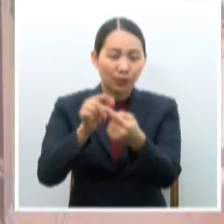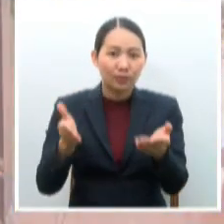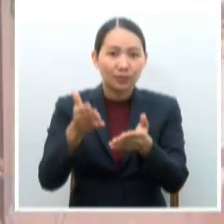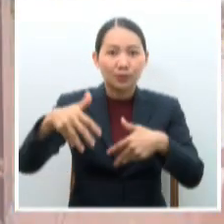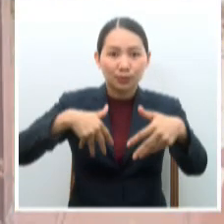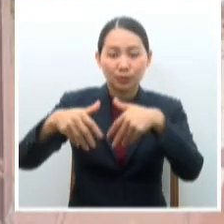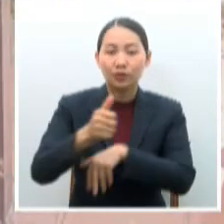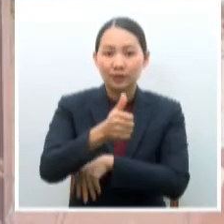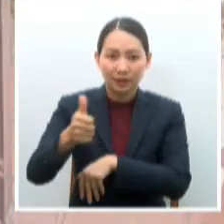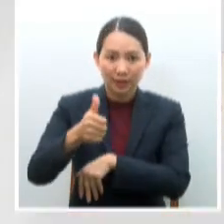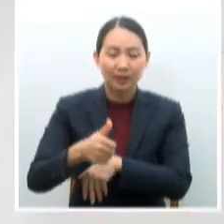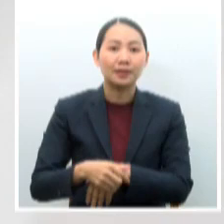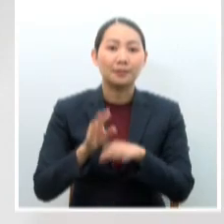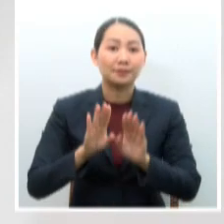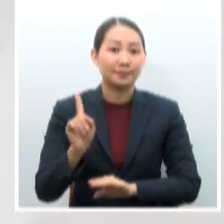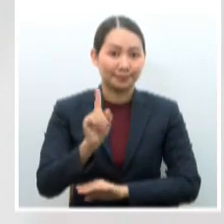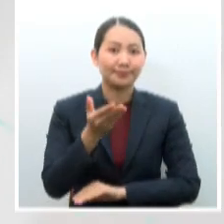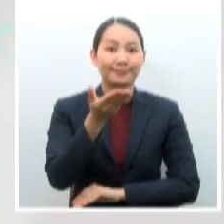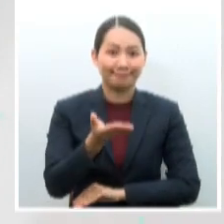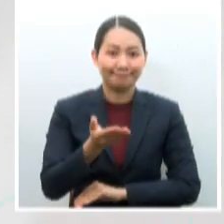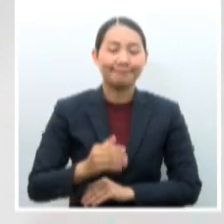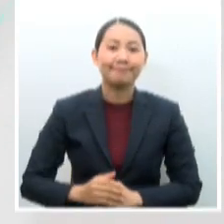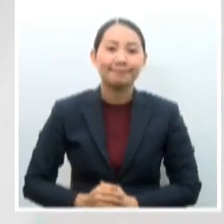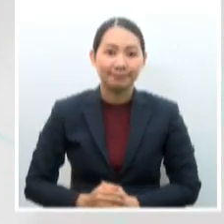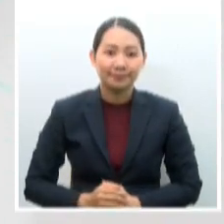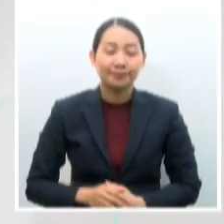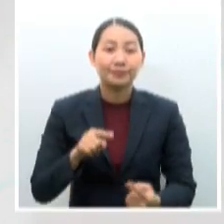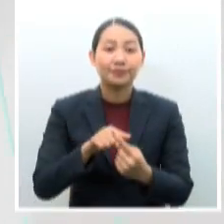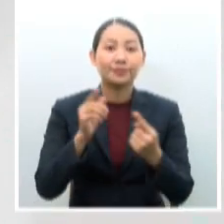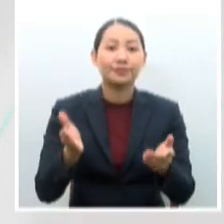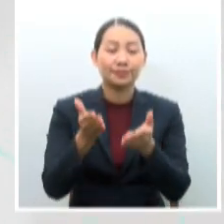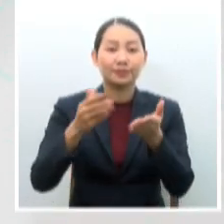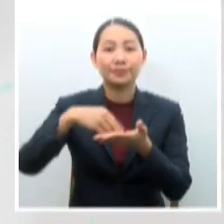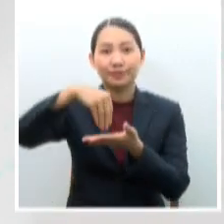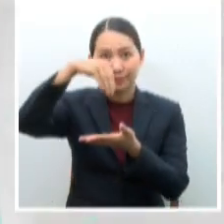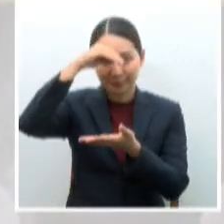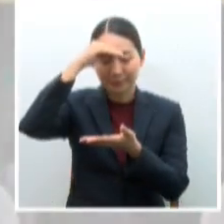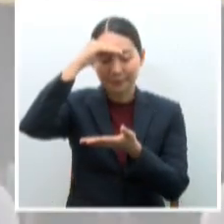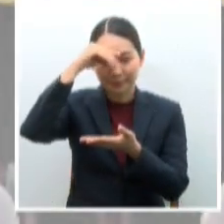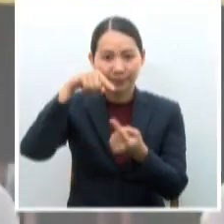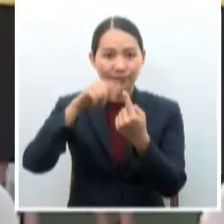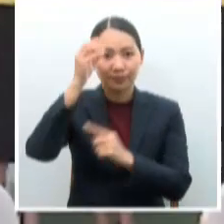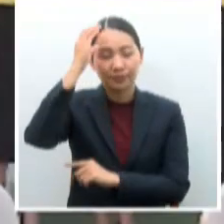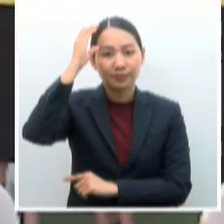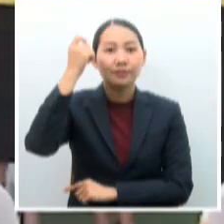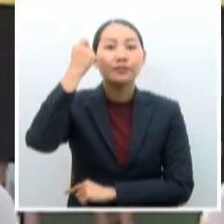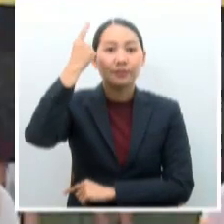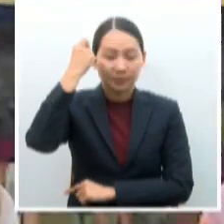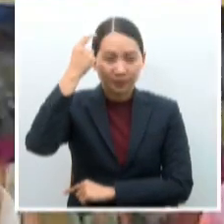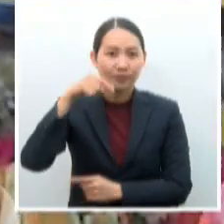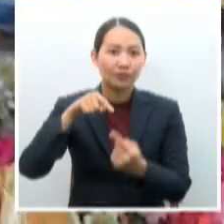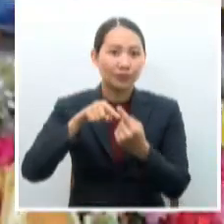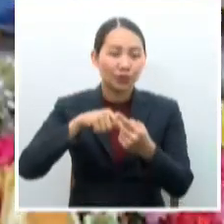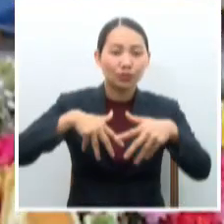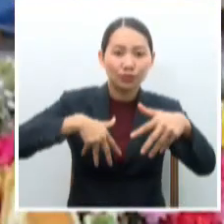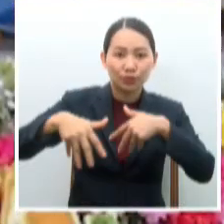ต่อไปนี้ด้านการสร้างความรู้ความเข้าใจต่อชาติบ้านเมืองโดยการจัดกิจกรรมการปฏิบัติต